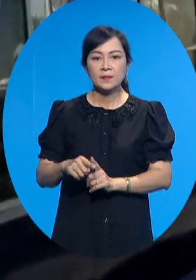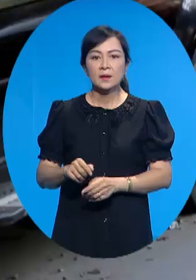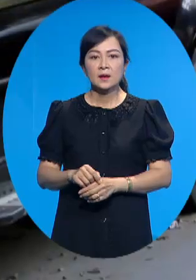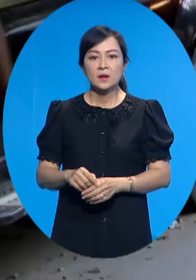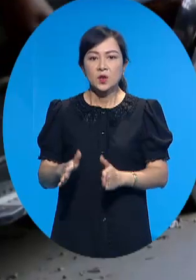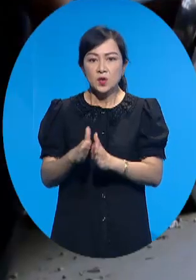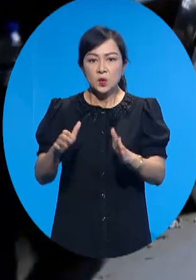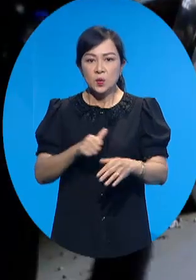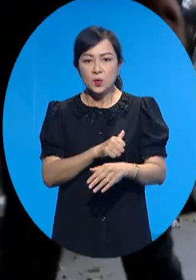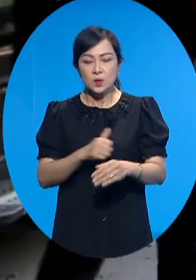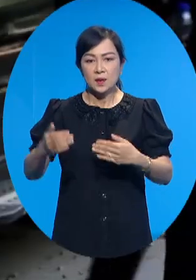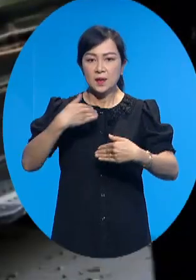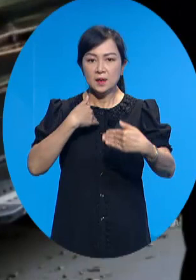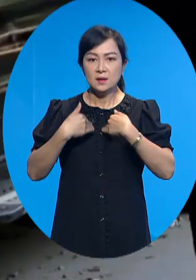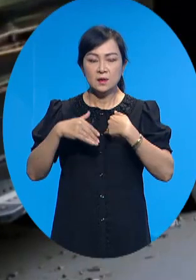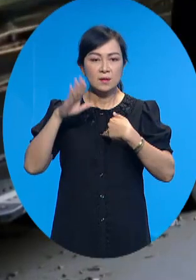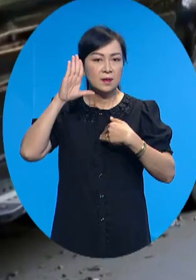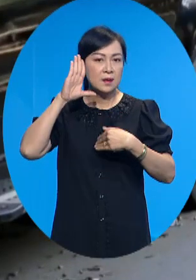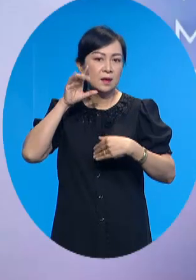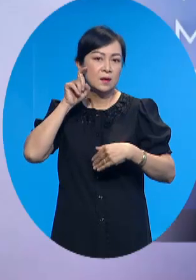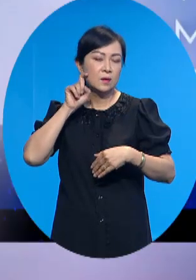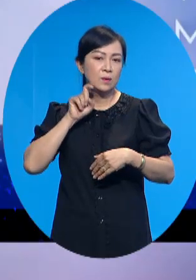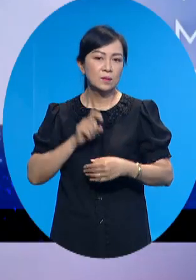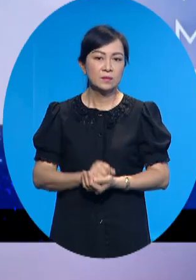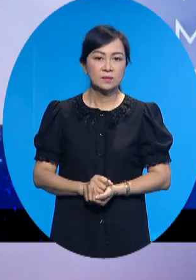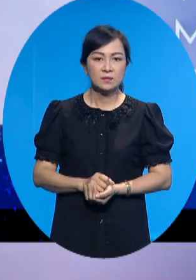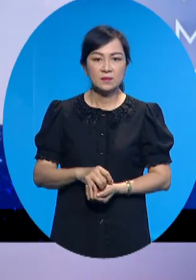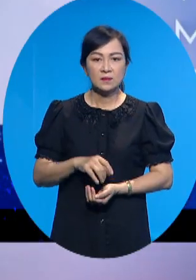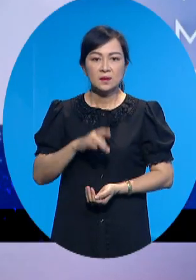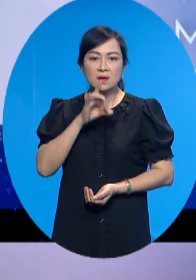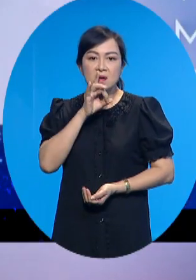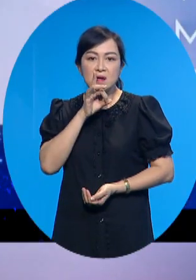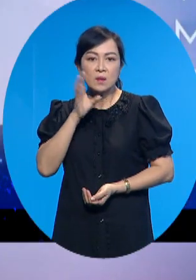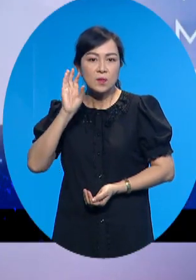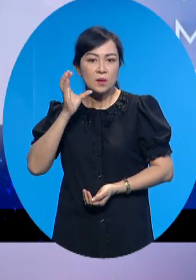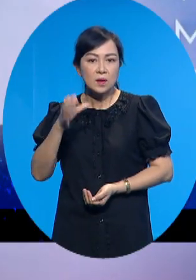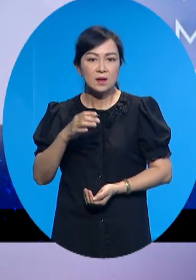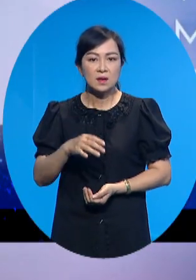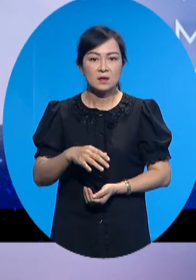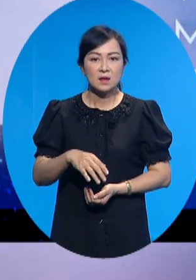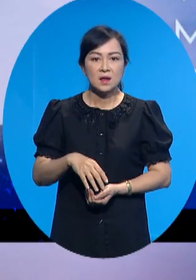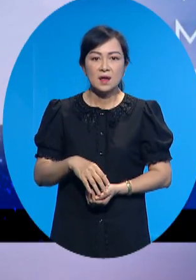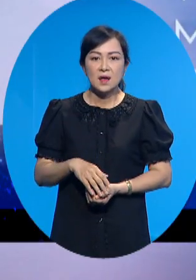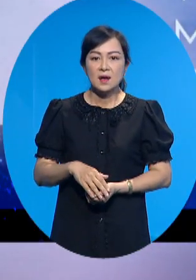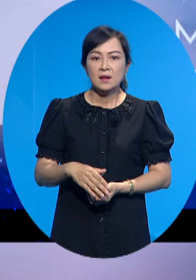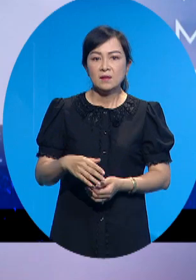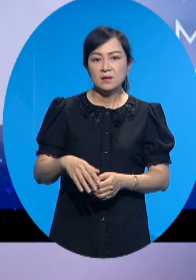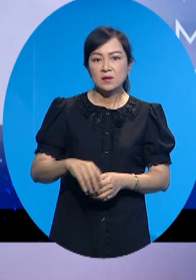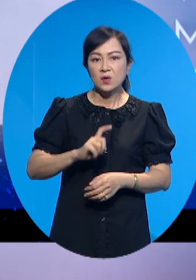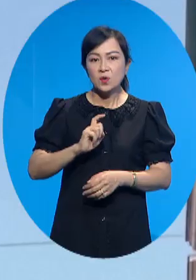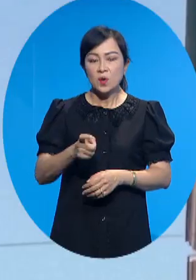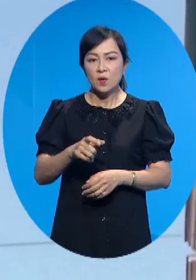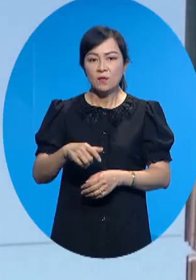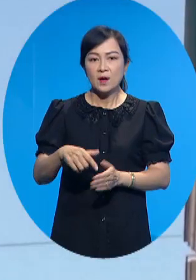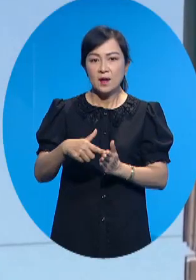Đông, hàng triệu người cũng bị ảnh hưởng do nắng nóng. Sự nóng lên toàn cầu sẽ khiến các đợt sóng nhiệt gia tăng, cả về cường độ lẫn